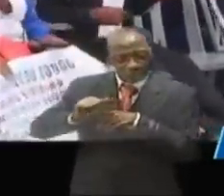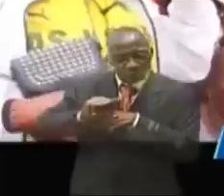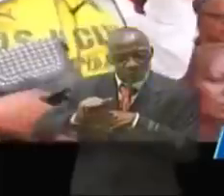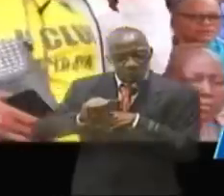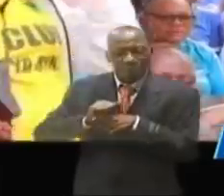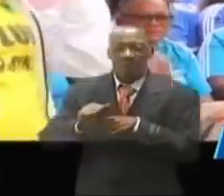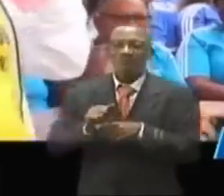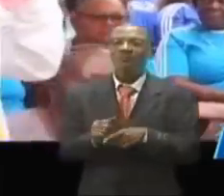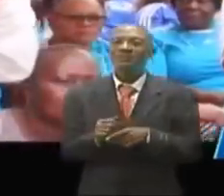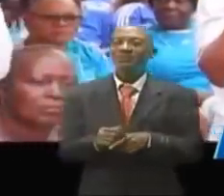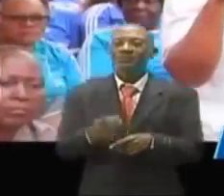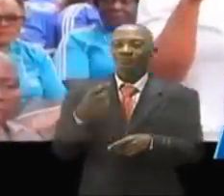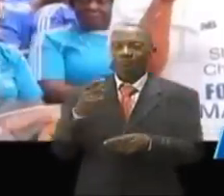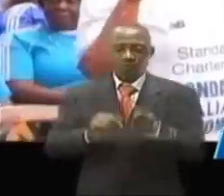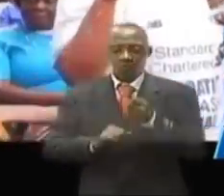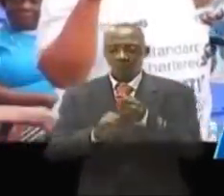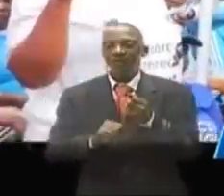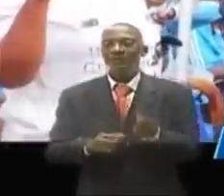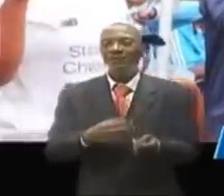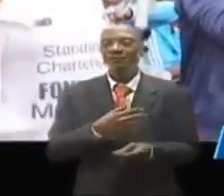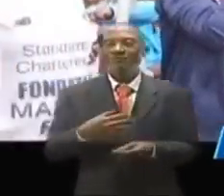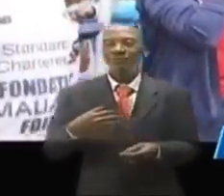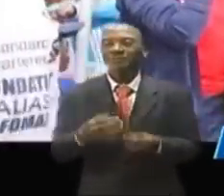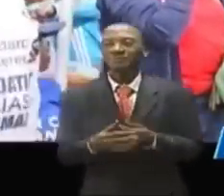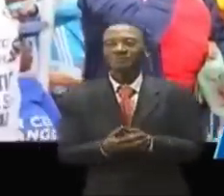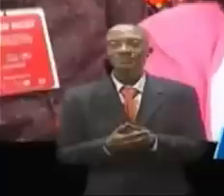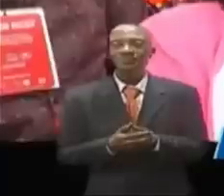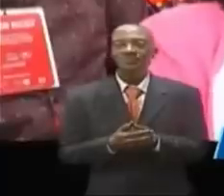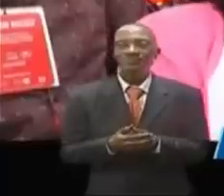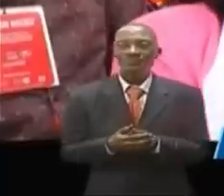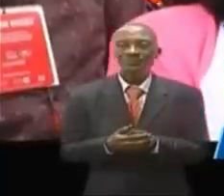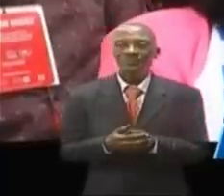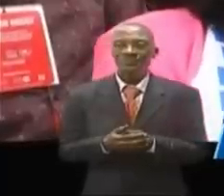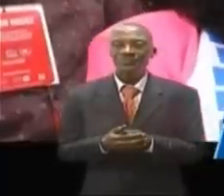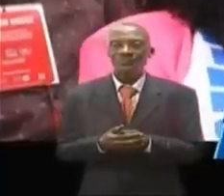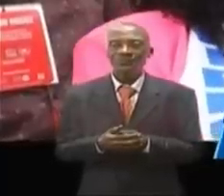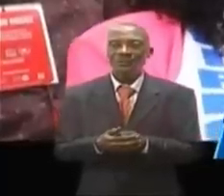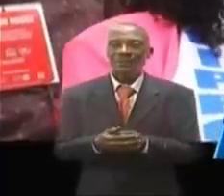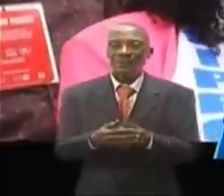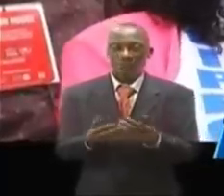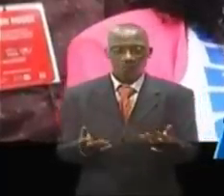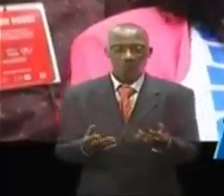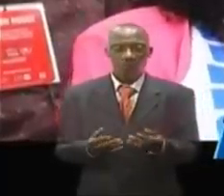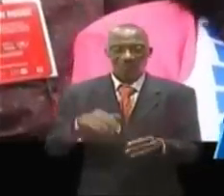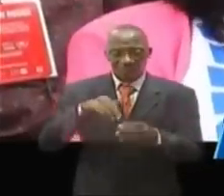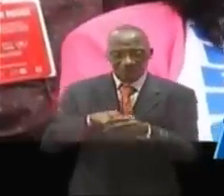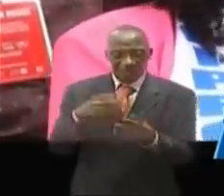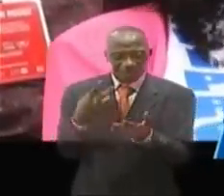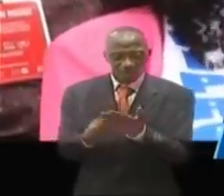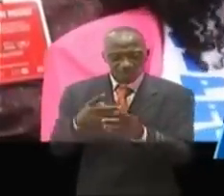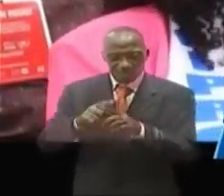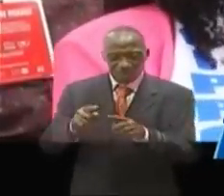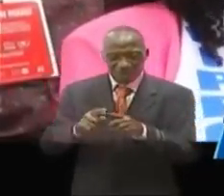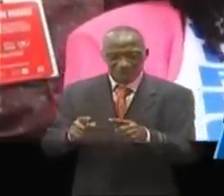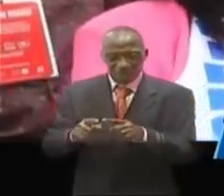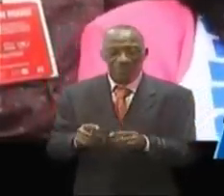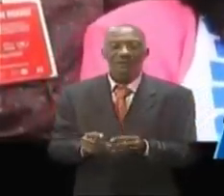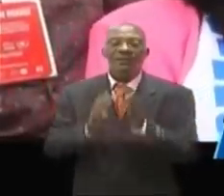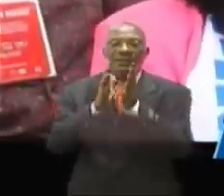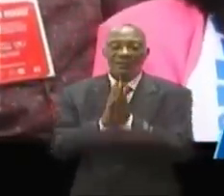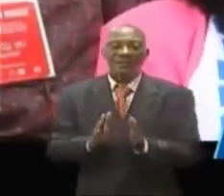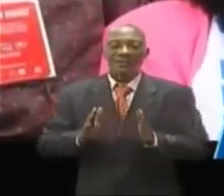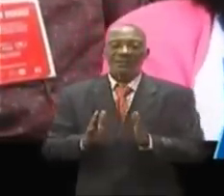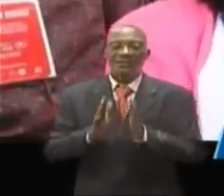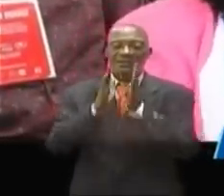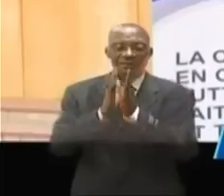jeunesse. Yelomoulop explique. Dans tout ce qui est culture et sport, le Nzango devait être présent. Il faut savoir aussi que le